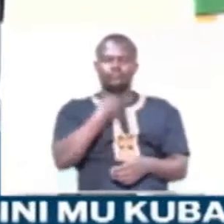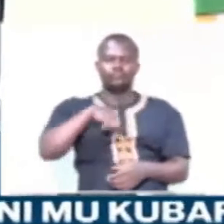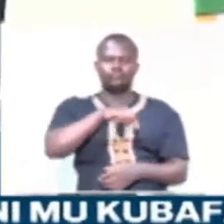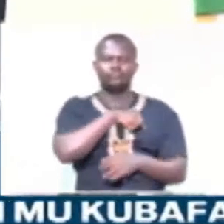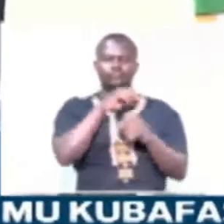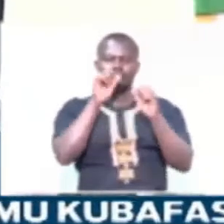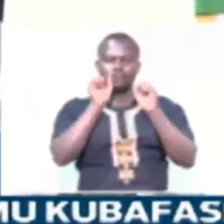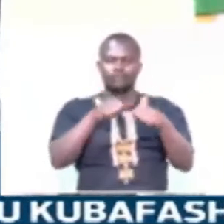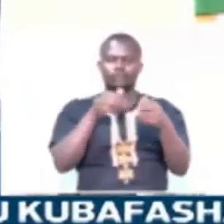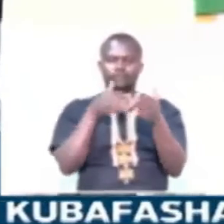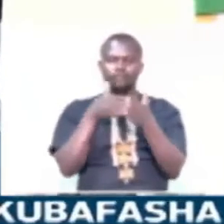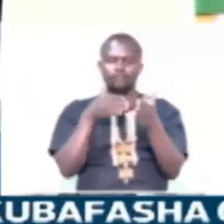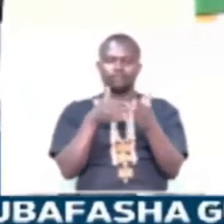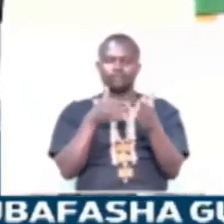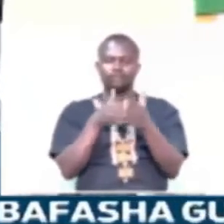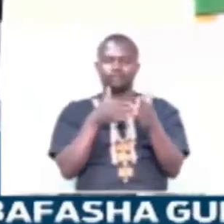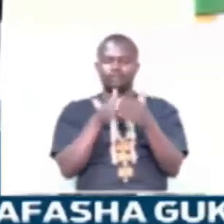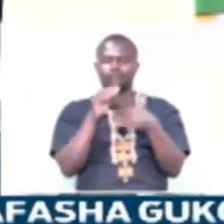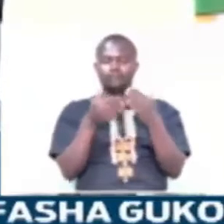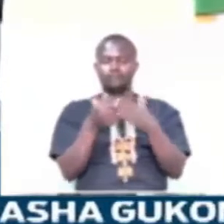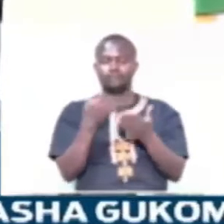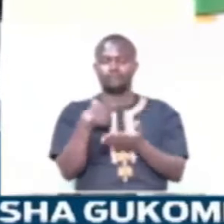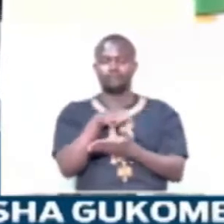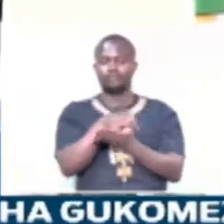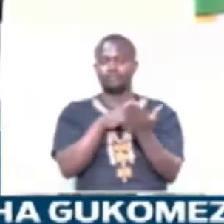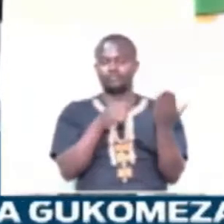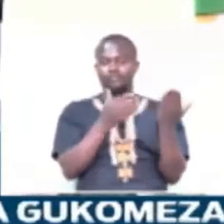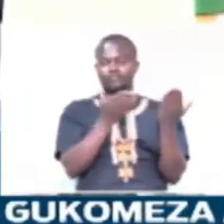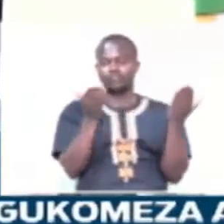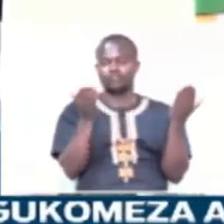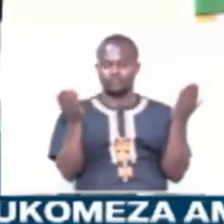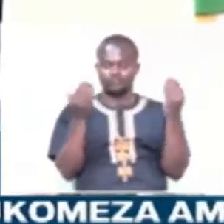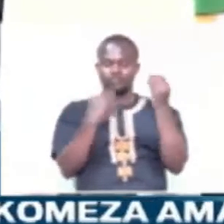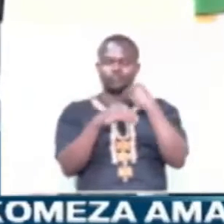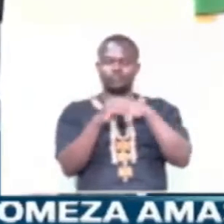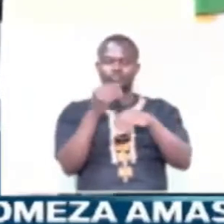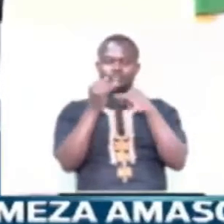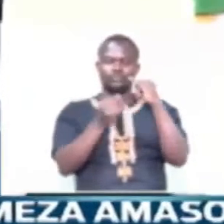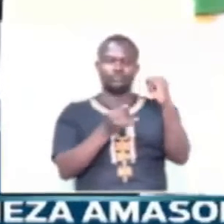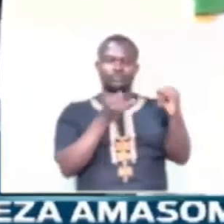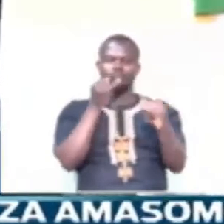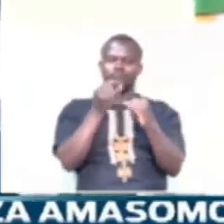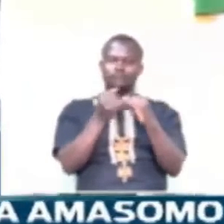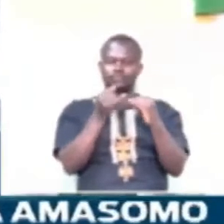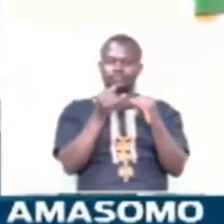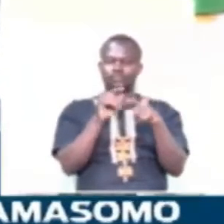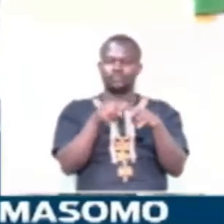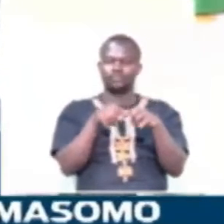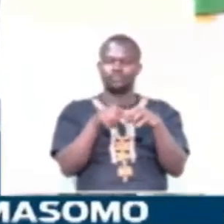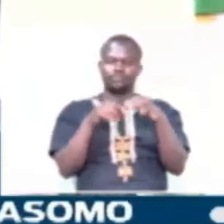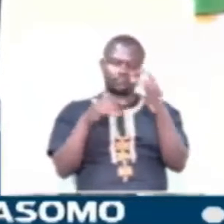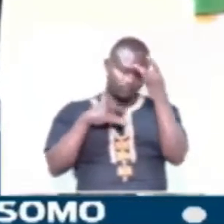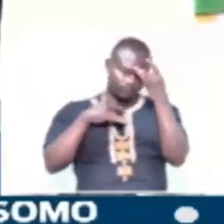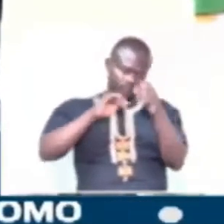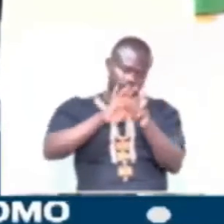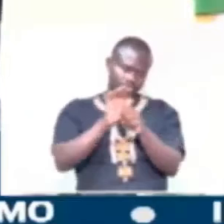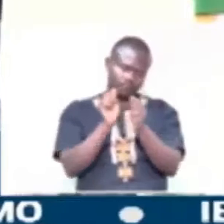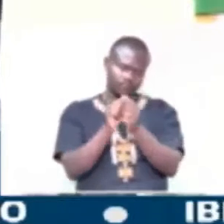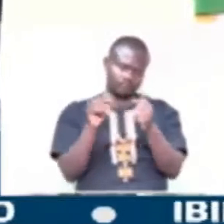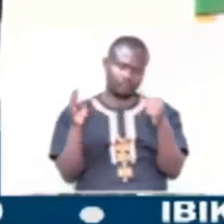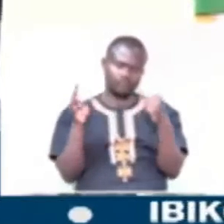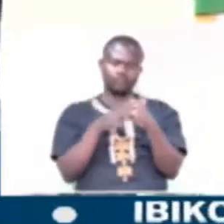bushobora kubangamirwa n'igabanuka ry'ibiciro ku isoko mpuzamahanga bitewe n'ingaruka za